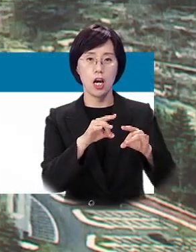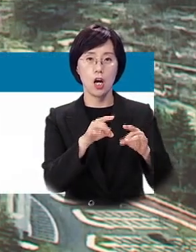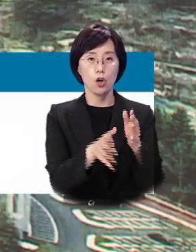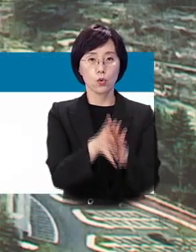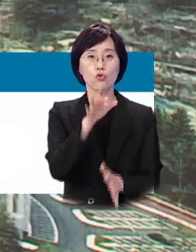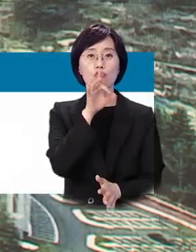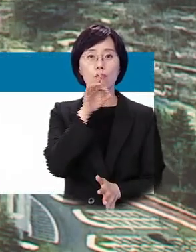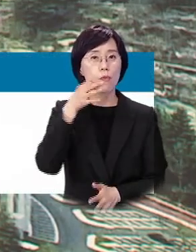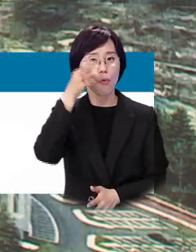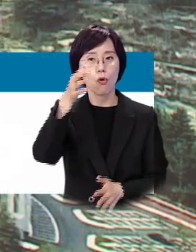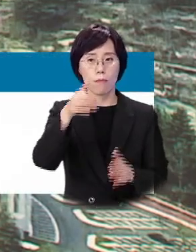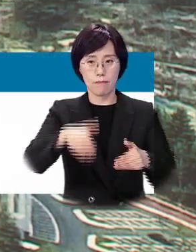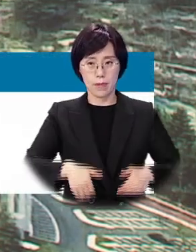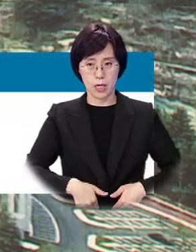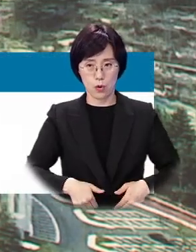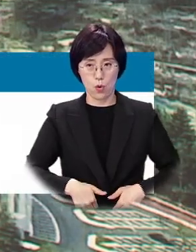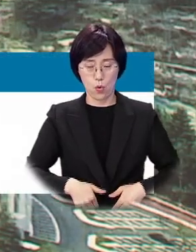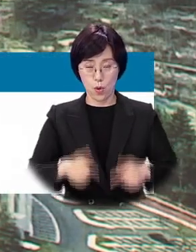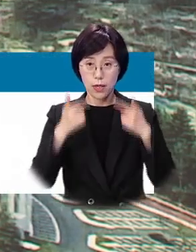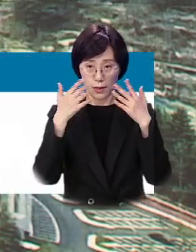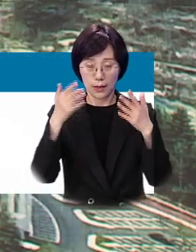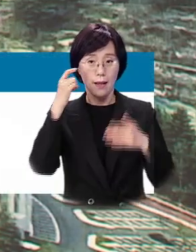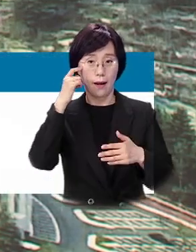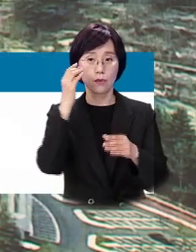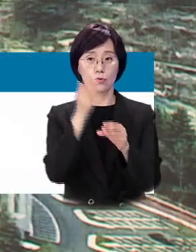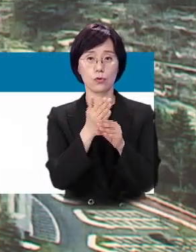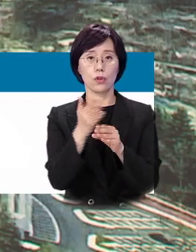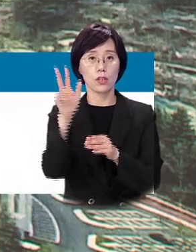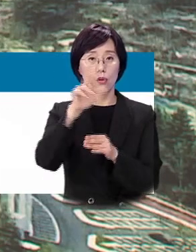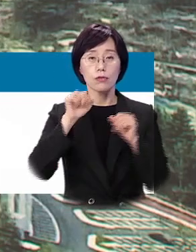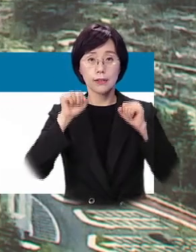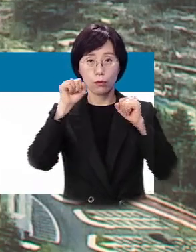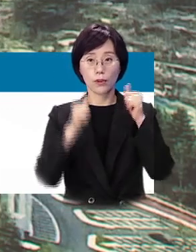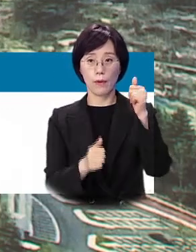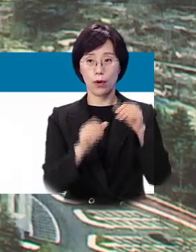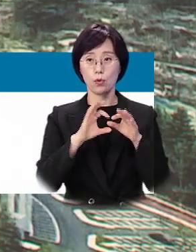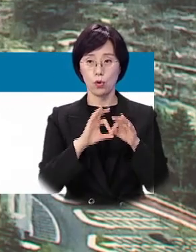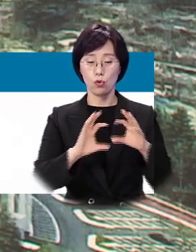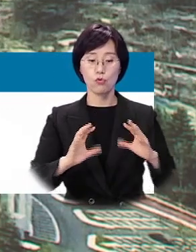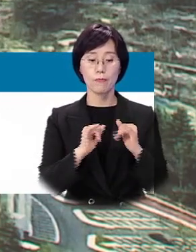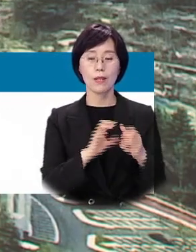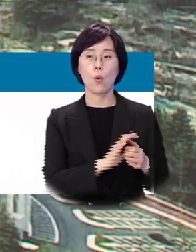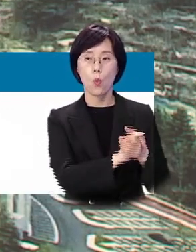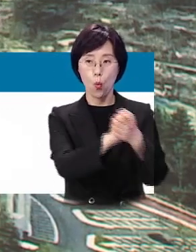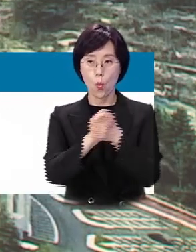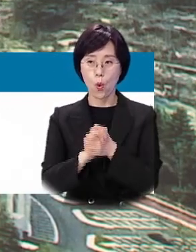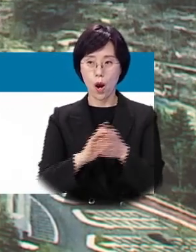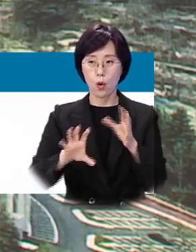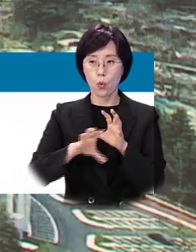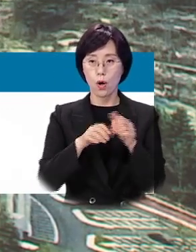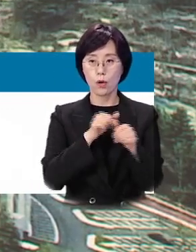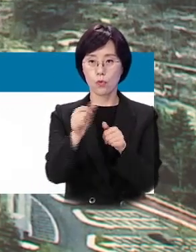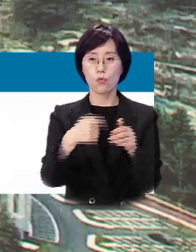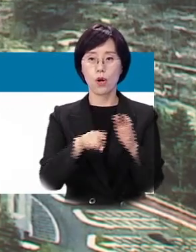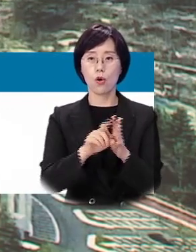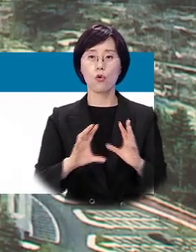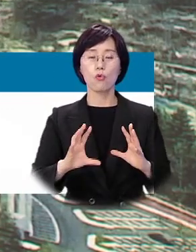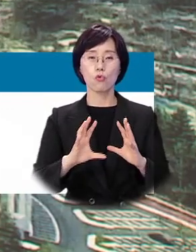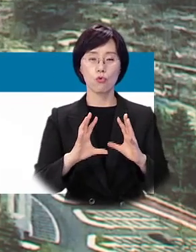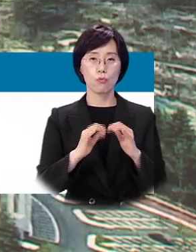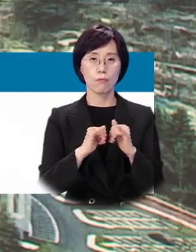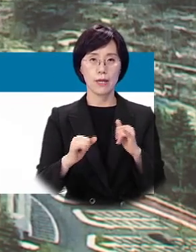분명히 보여줘야 된다고 생각하고, 그다음에 이 체전을 통해서 국민화, 또 코로나 극복을